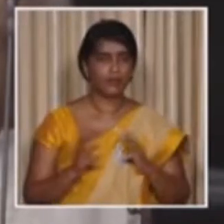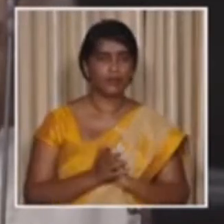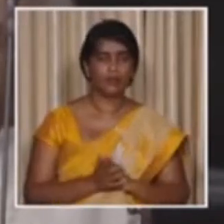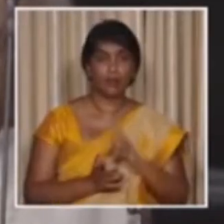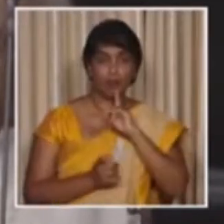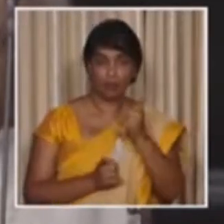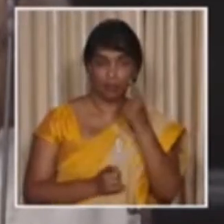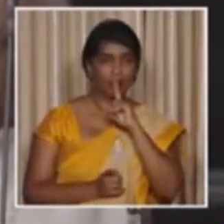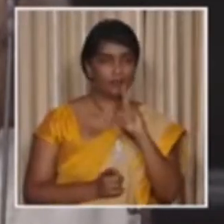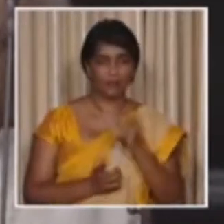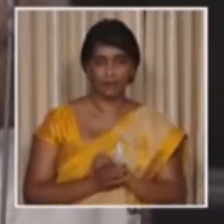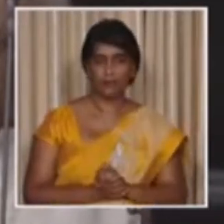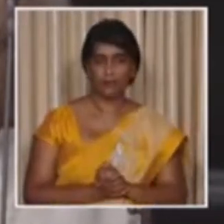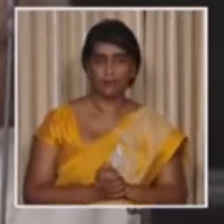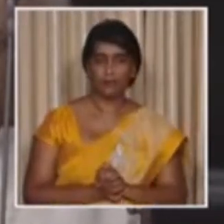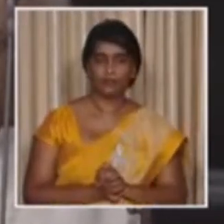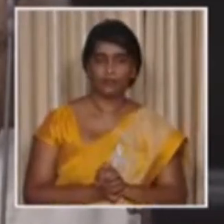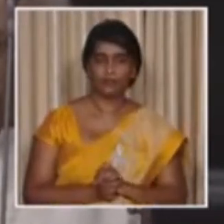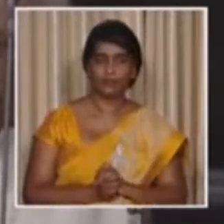තියන්න කියලා